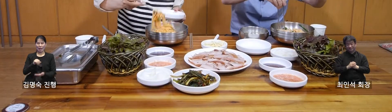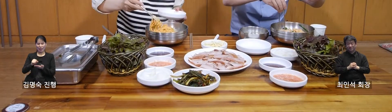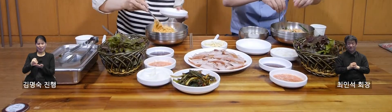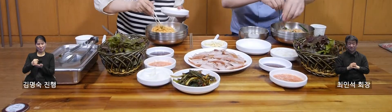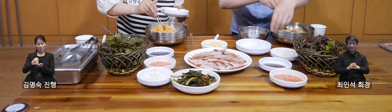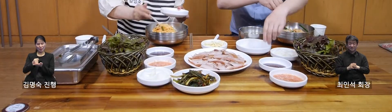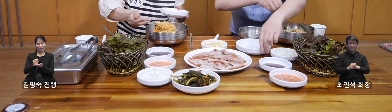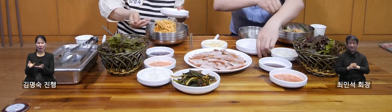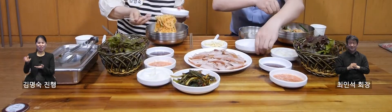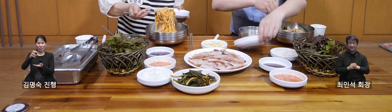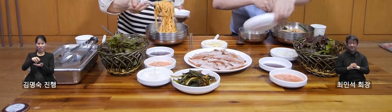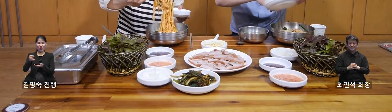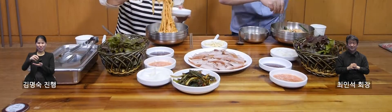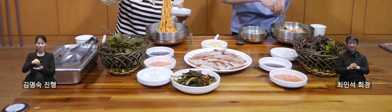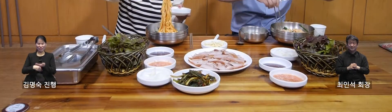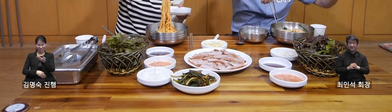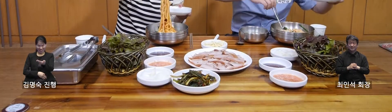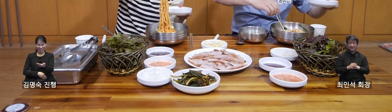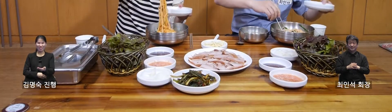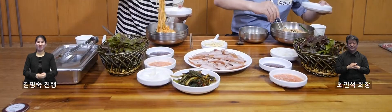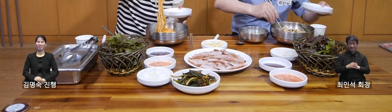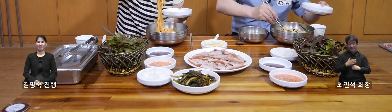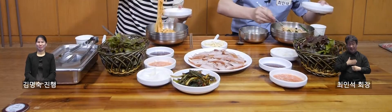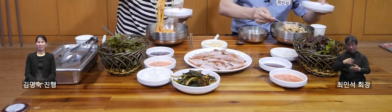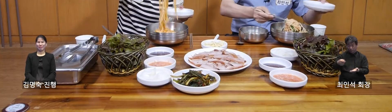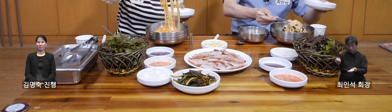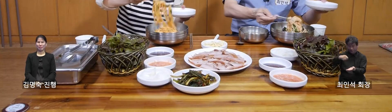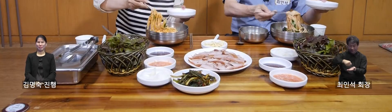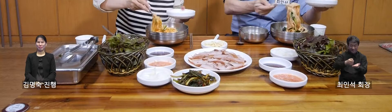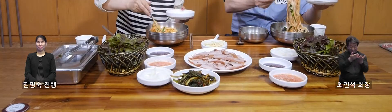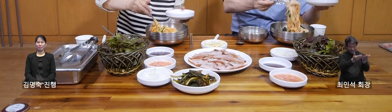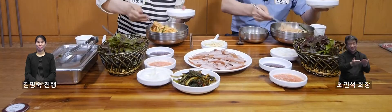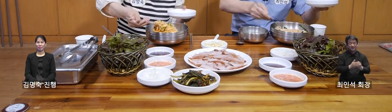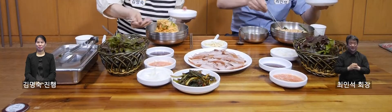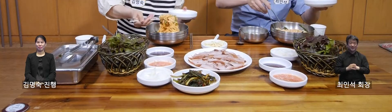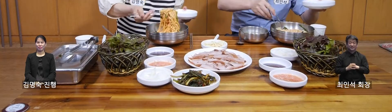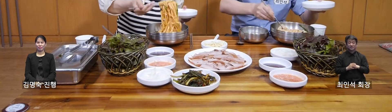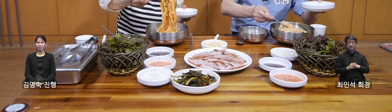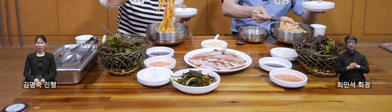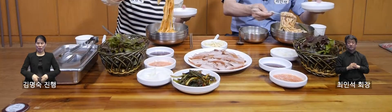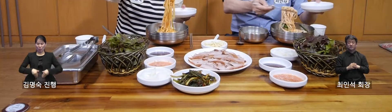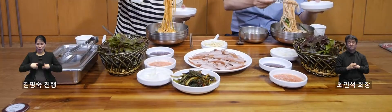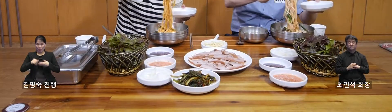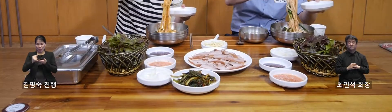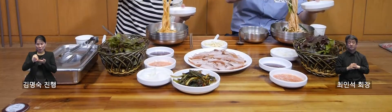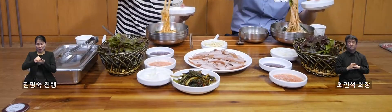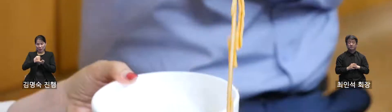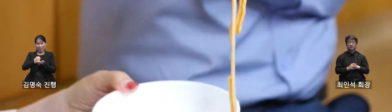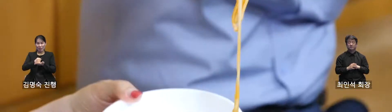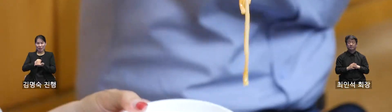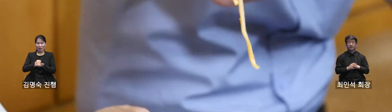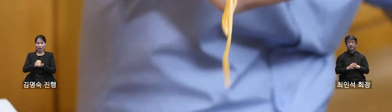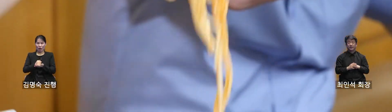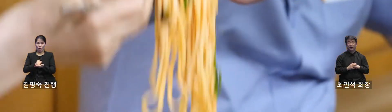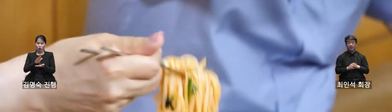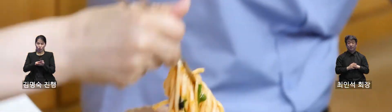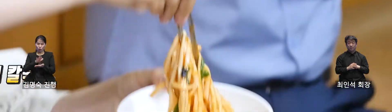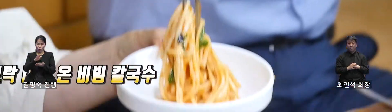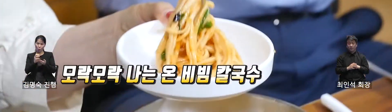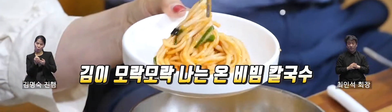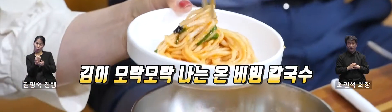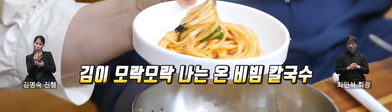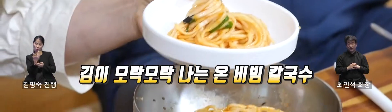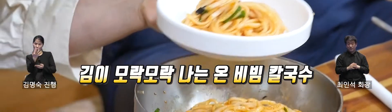조금 덜어드리도록 하겠습니다. 요것도 제가 네. 오, 근데 이제 온비빔이라 김 나죠.